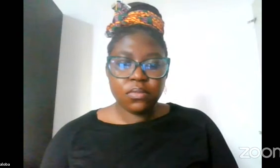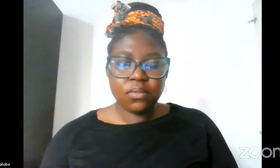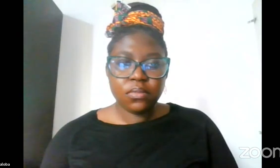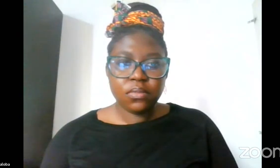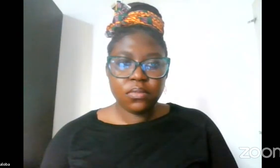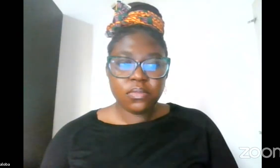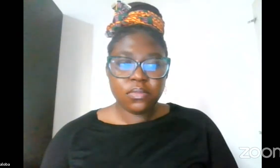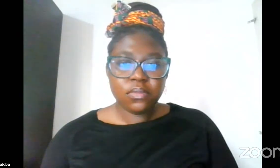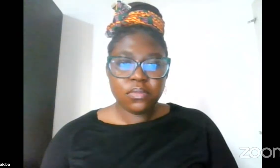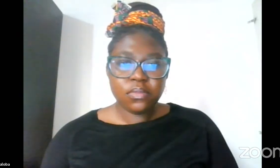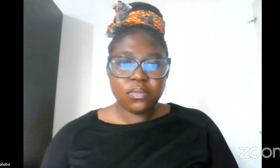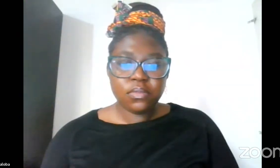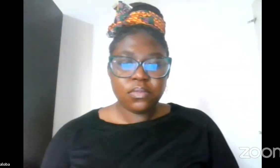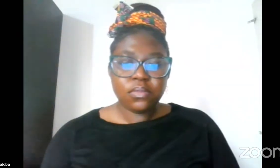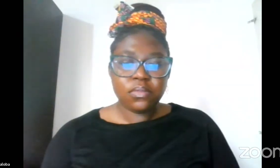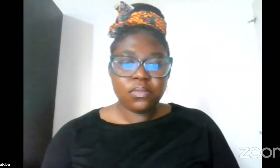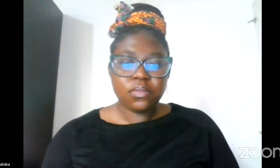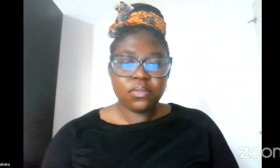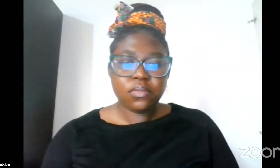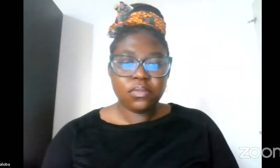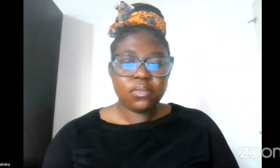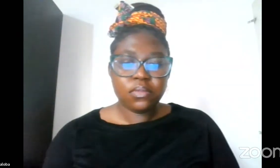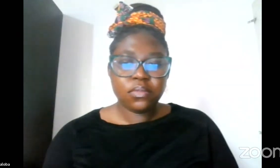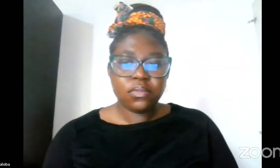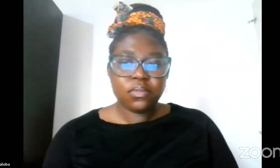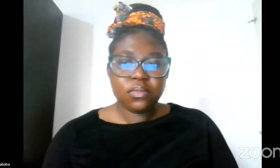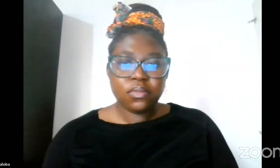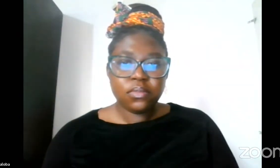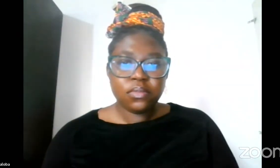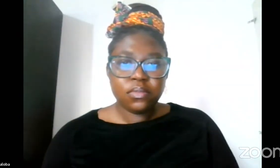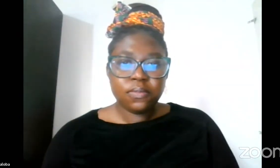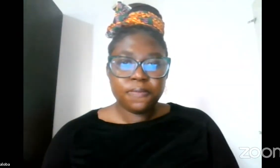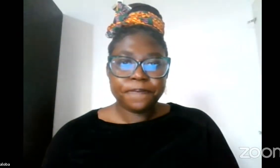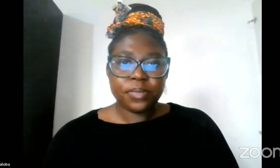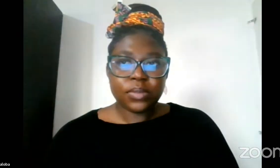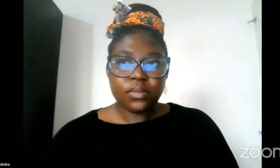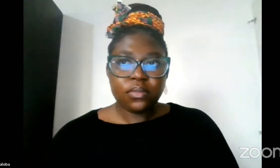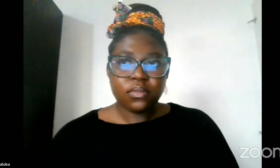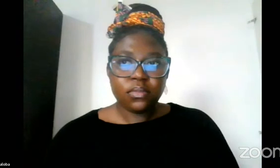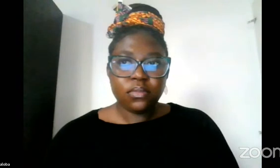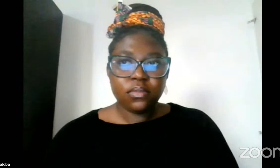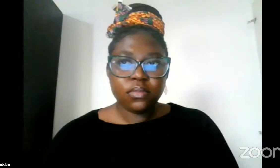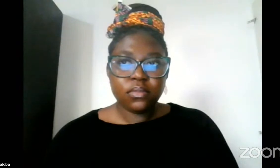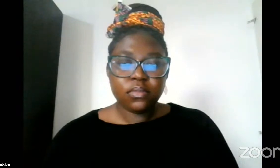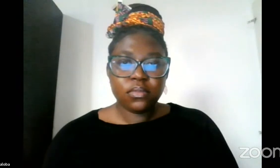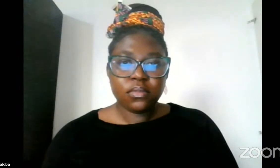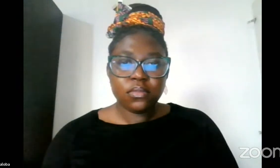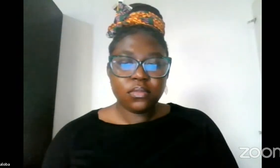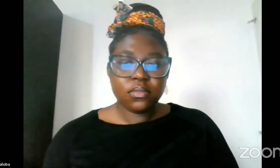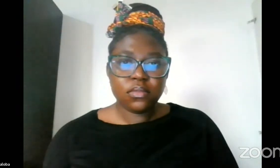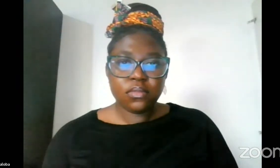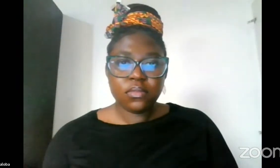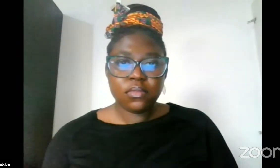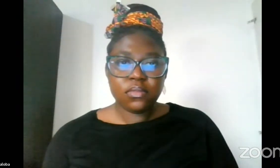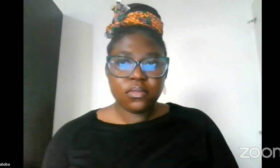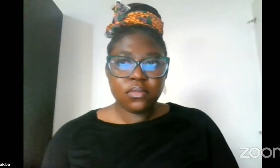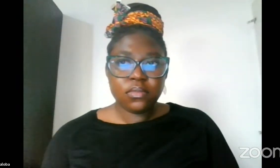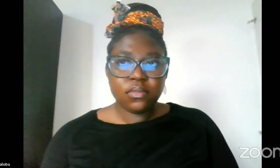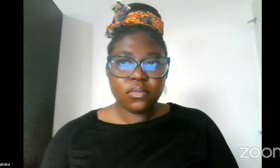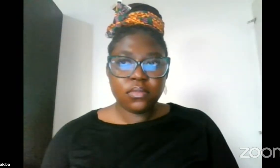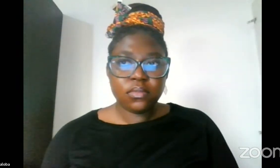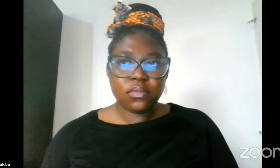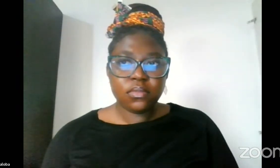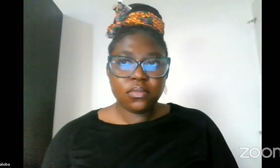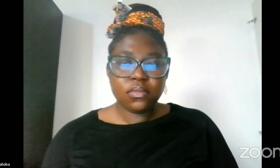marchands, tout ce qui est monnayé, et il y a des rémunérations, et les travaux non marchands. Et donc, les soins et